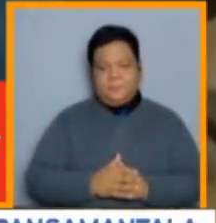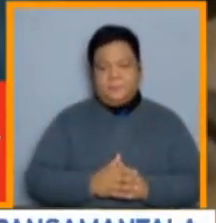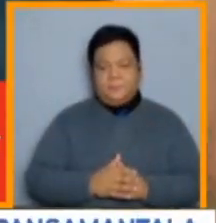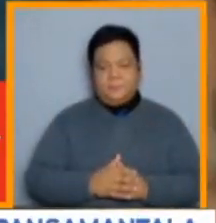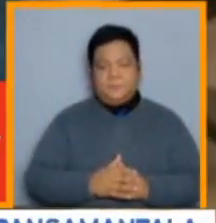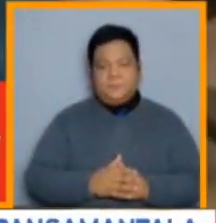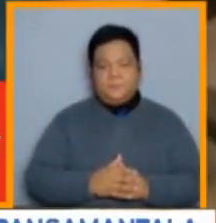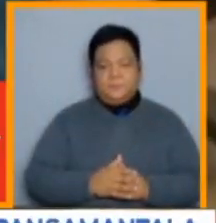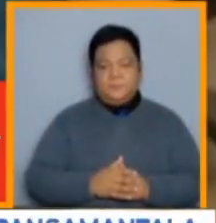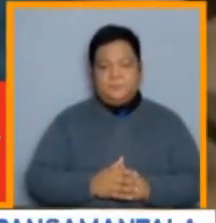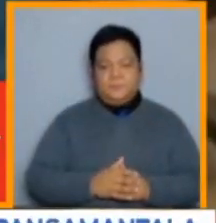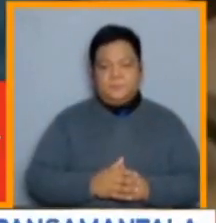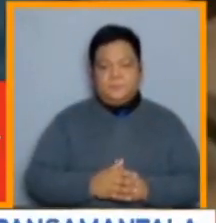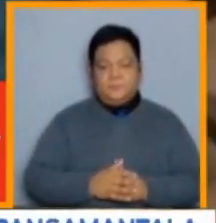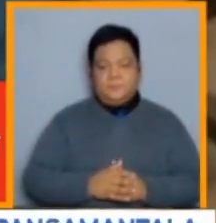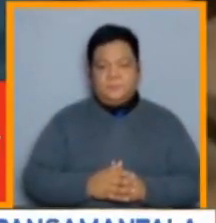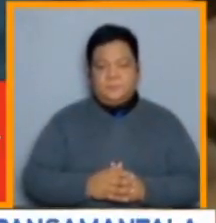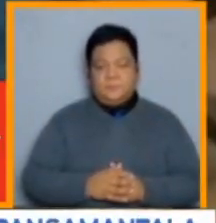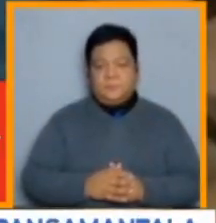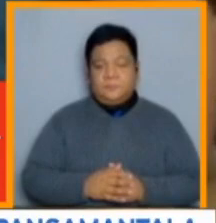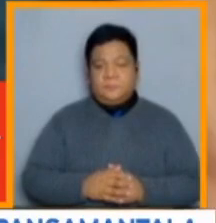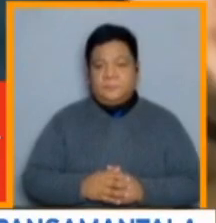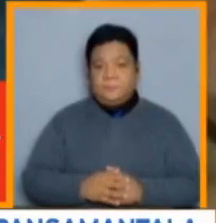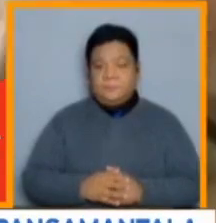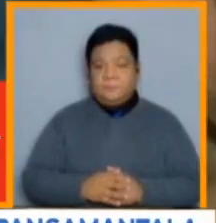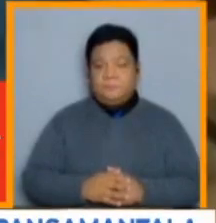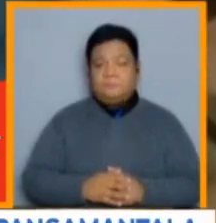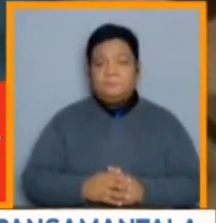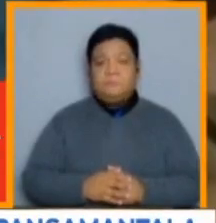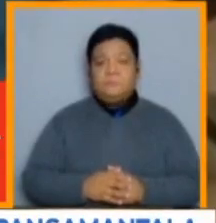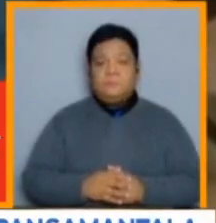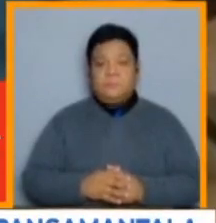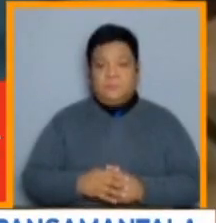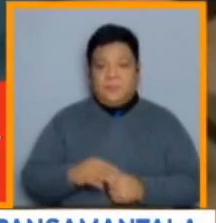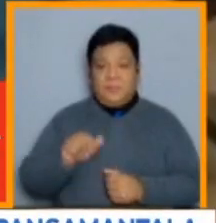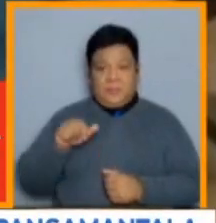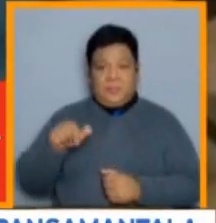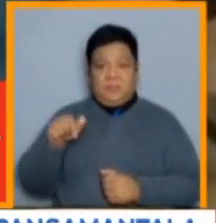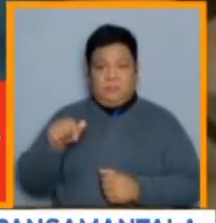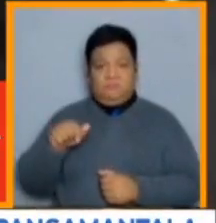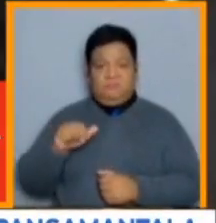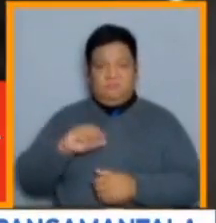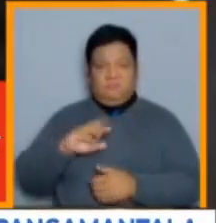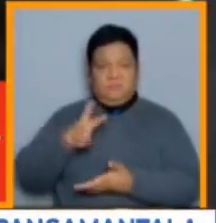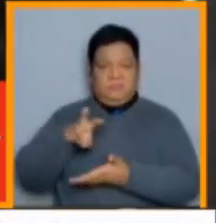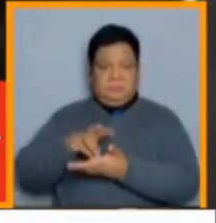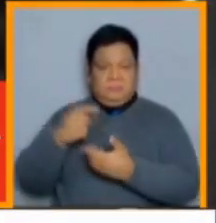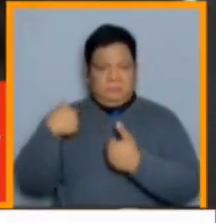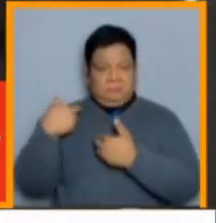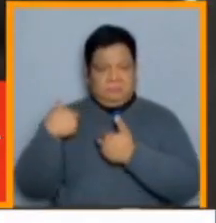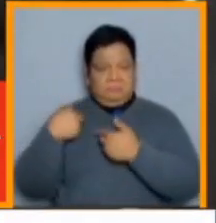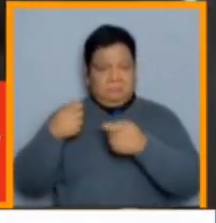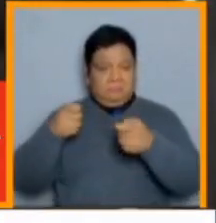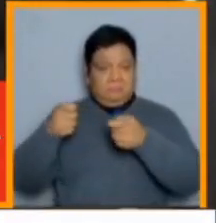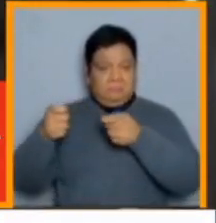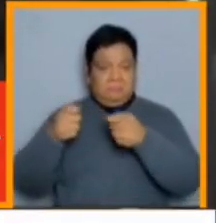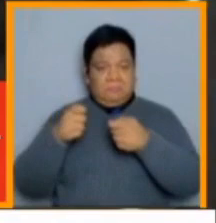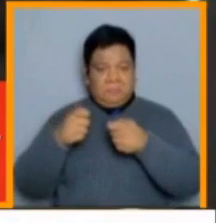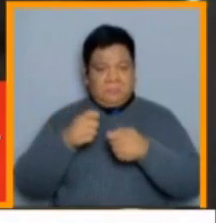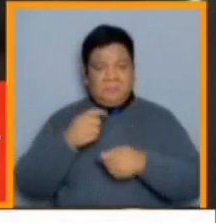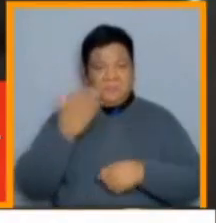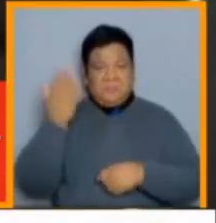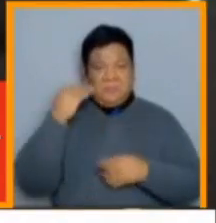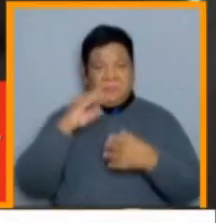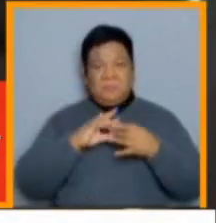Una nang sinabi ng Bacolod City Emergency Operations Center na magtatagal hanggang 14 days ang isolation ng isang OFW na bumisita